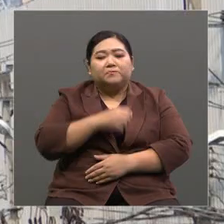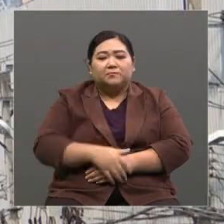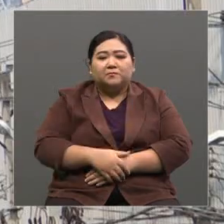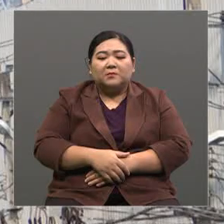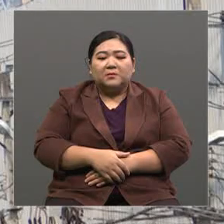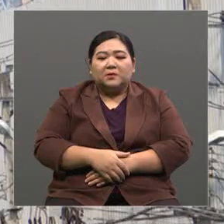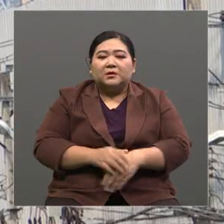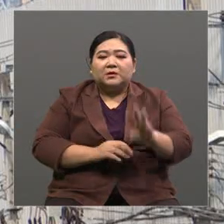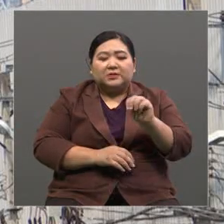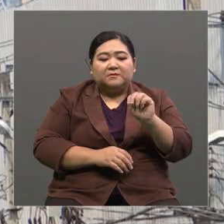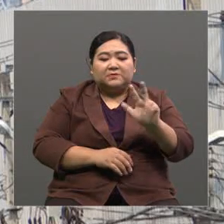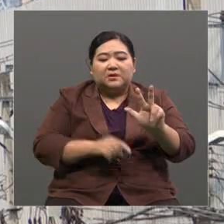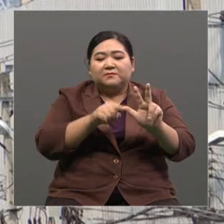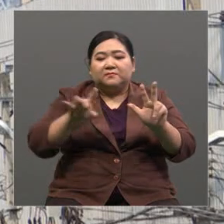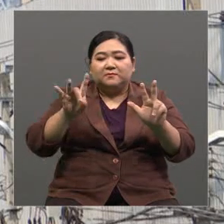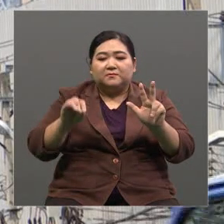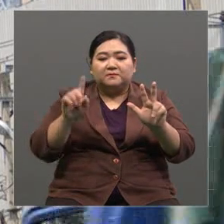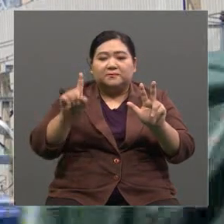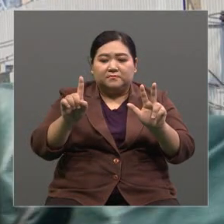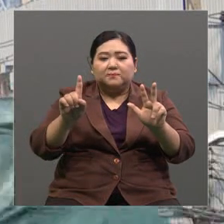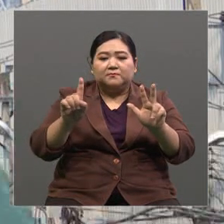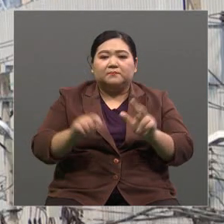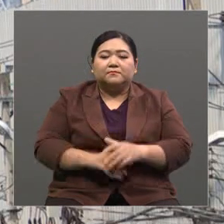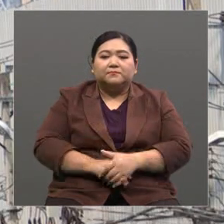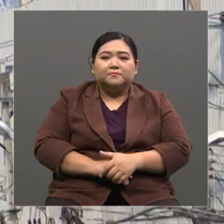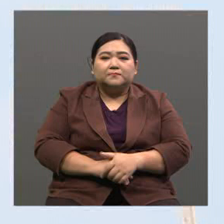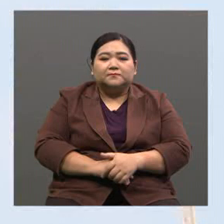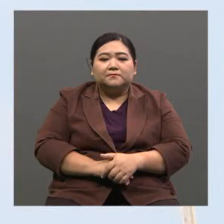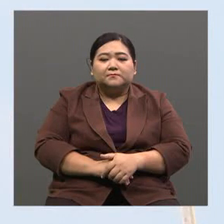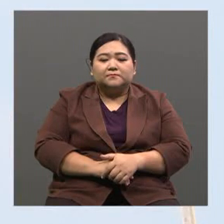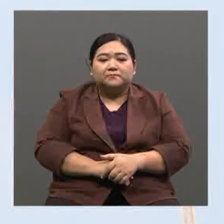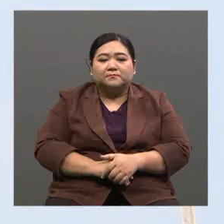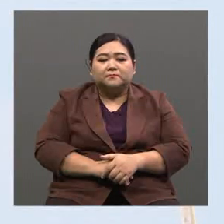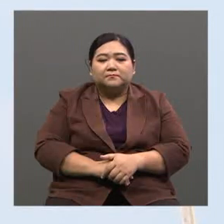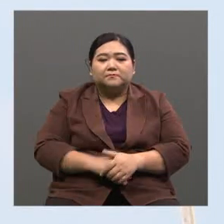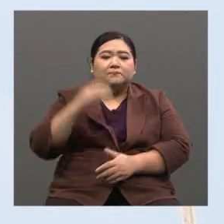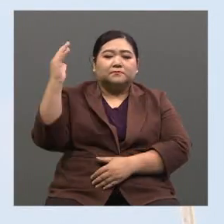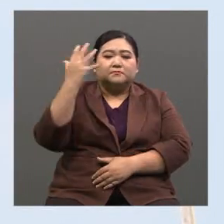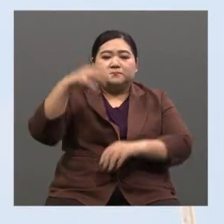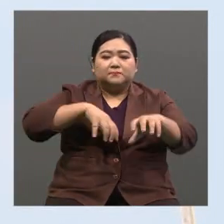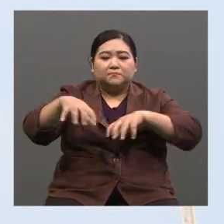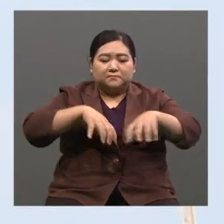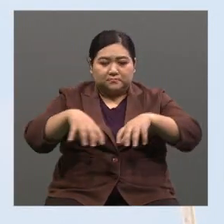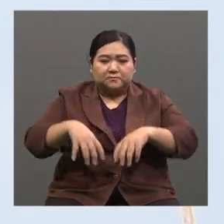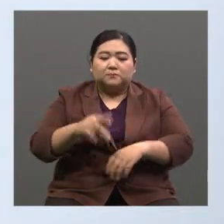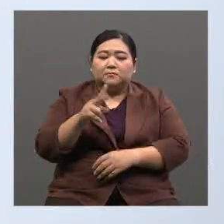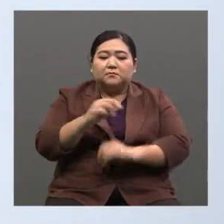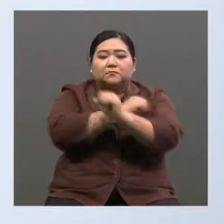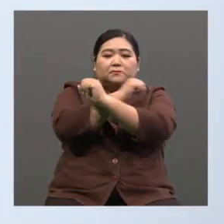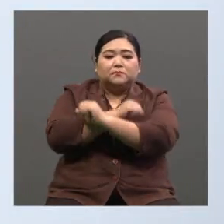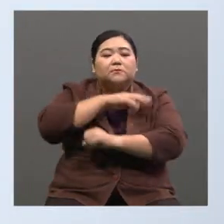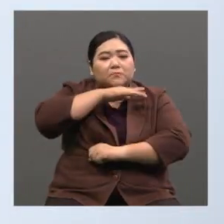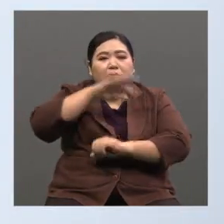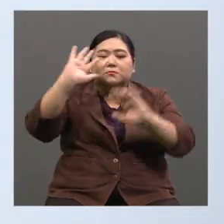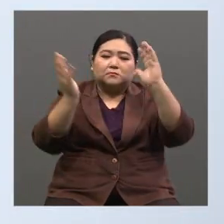คอวัดได้ 43 ถึง 81 มิโครกรัต่ลกบาทเมตรค่ะทางกองจดกคณภาพประกาศและเสียงกรมควบคุมลพิษก็คดการ